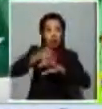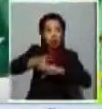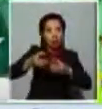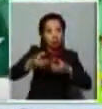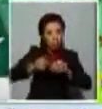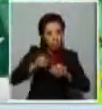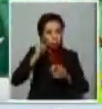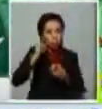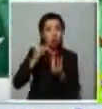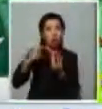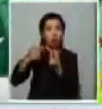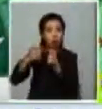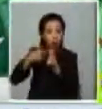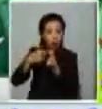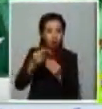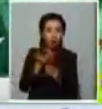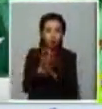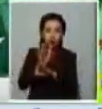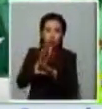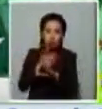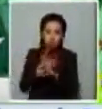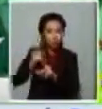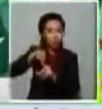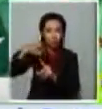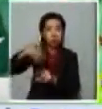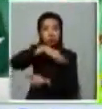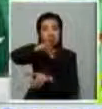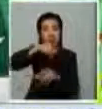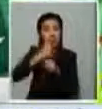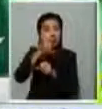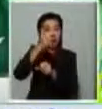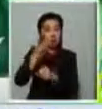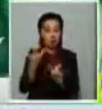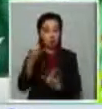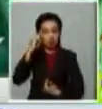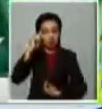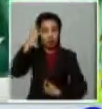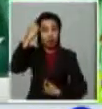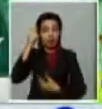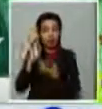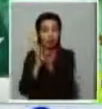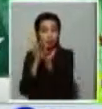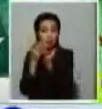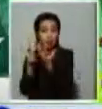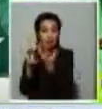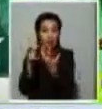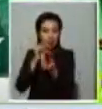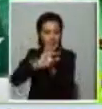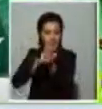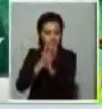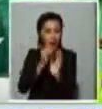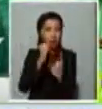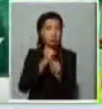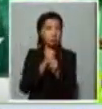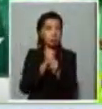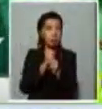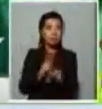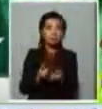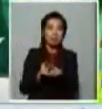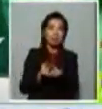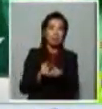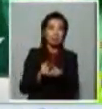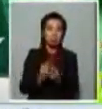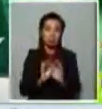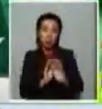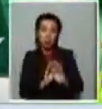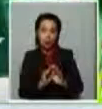นะครับมีแนวคิดใหม่ว่าเอาผักนะครับมาทำเครื่องแกงนะครับเป็นเครื่องแกงสุญญากาศซึ่งตัวนี้เก็บได้เป็นปี